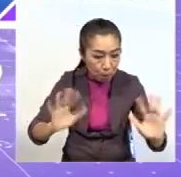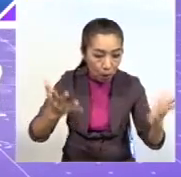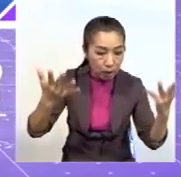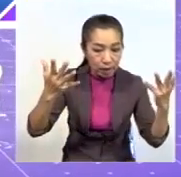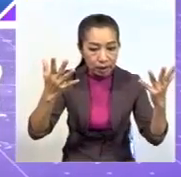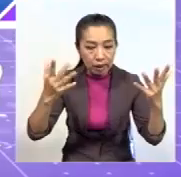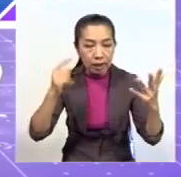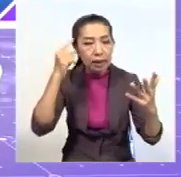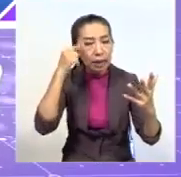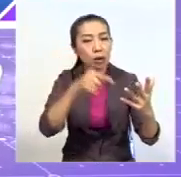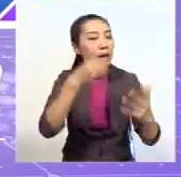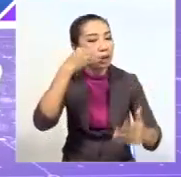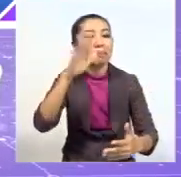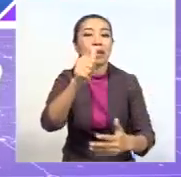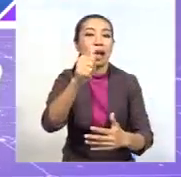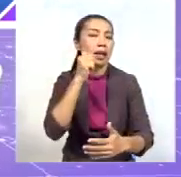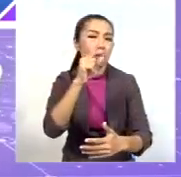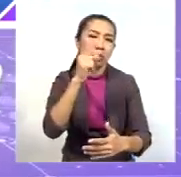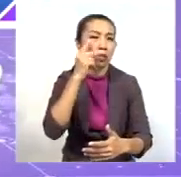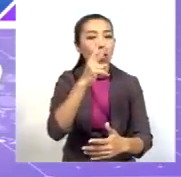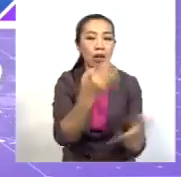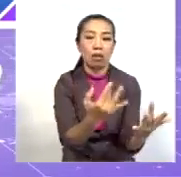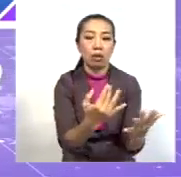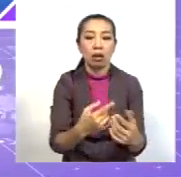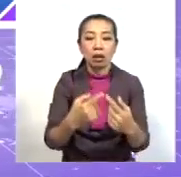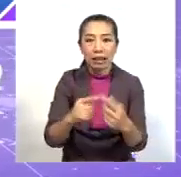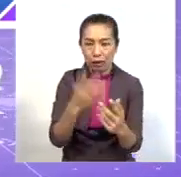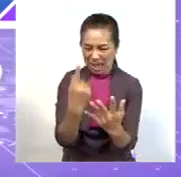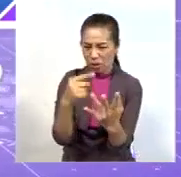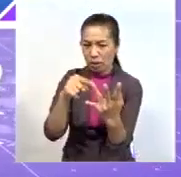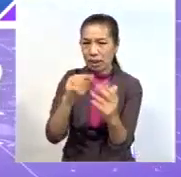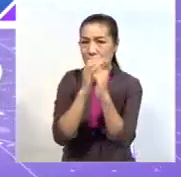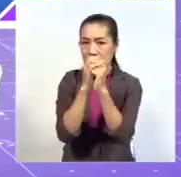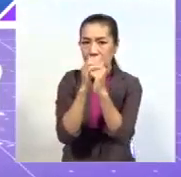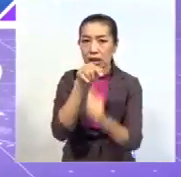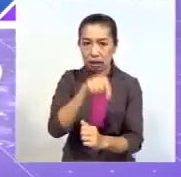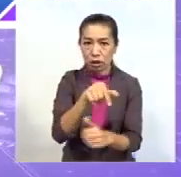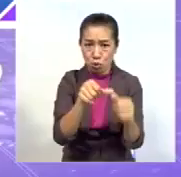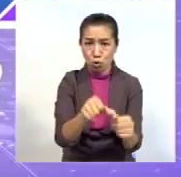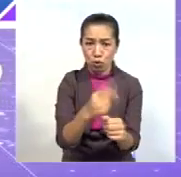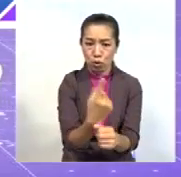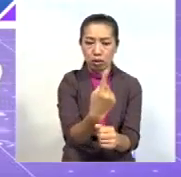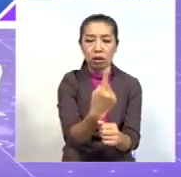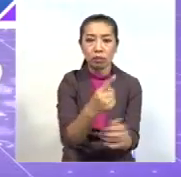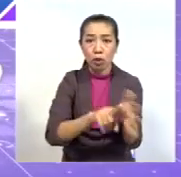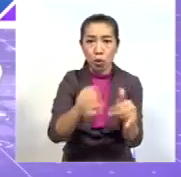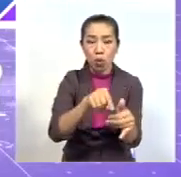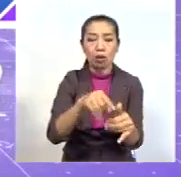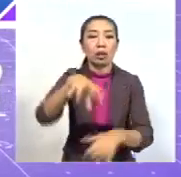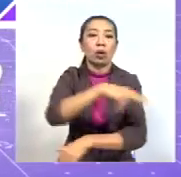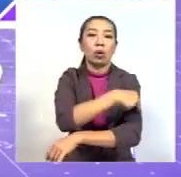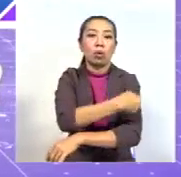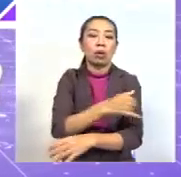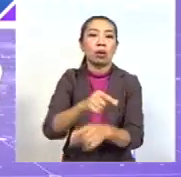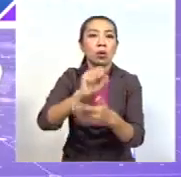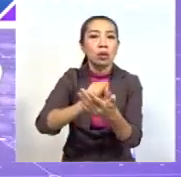มหรือตัวเชื้อเนี่ยก็คงได้กลับบ้านนะครับทางด้านนี้ส่วนอีก1รายนะครับที่เป็นชาวจีนเนี่ยนะครับที่ยังรักษาตัวอยู่ที่สถา